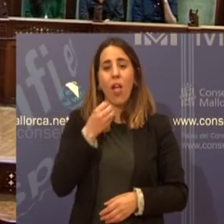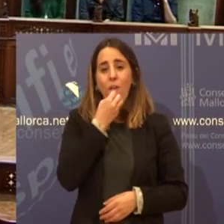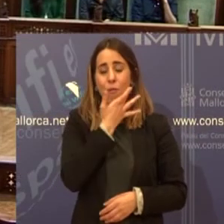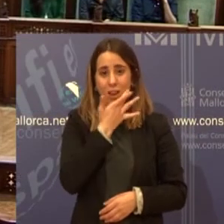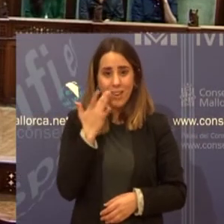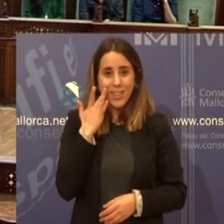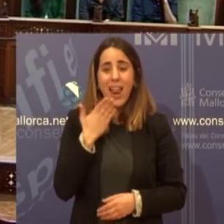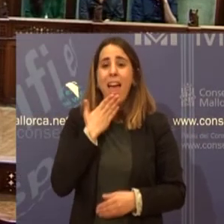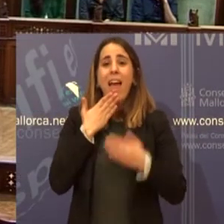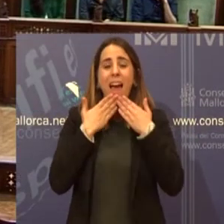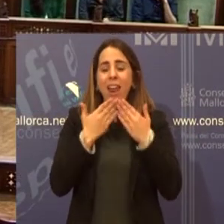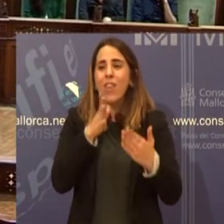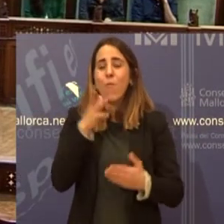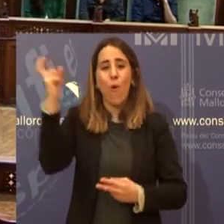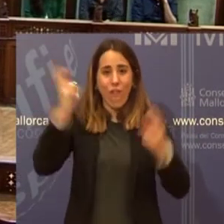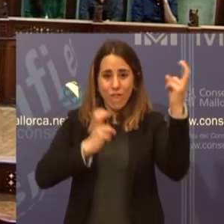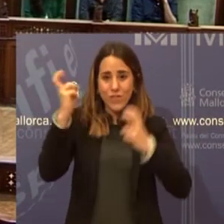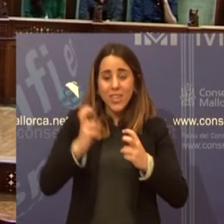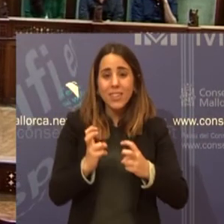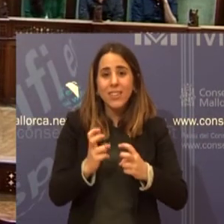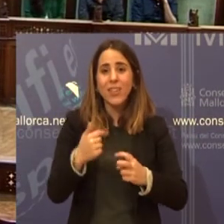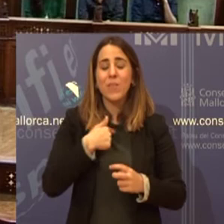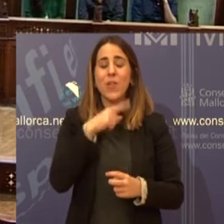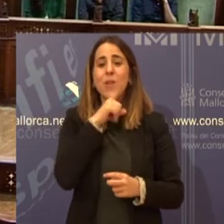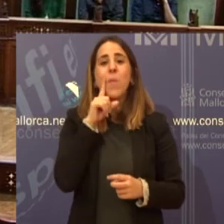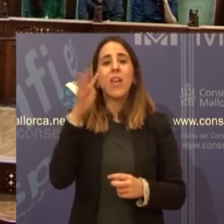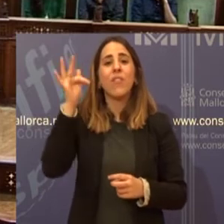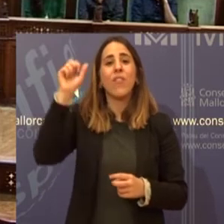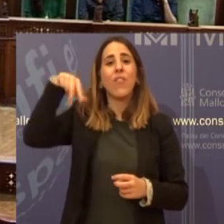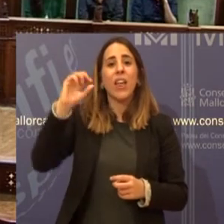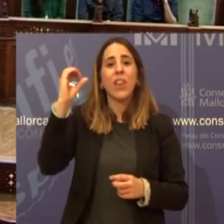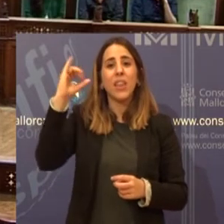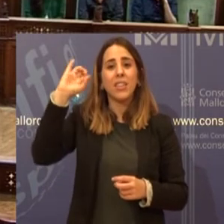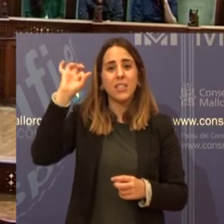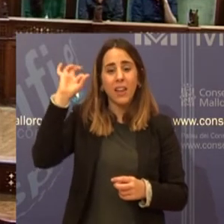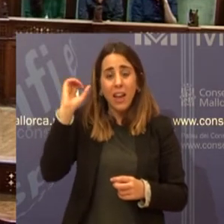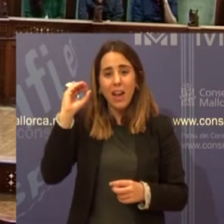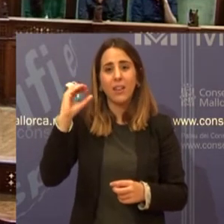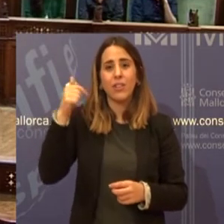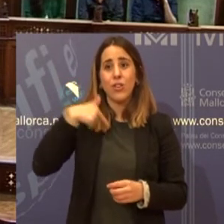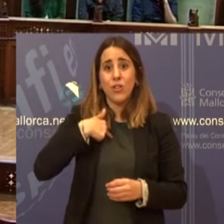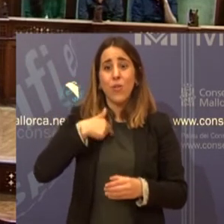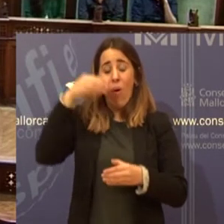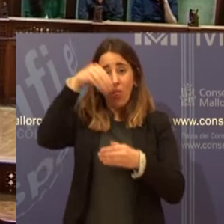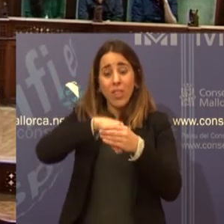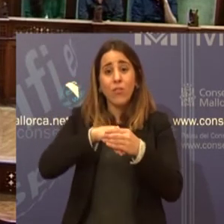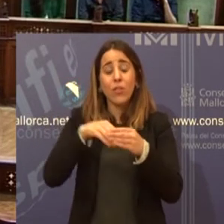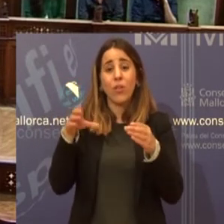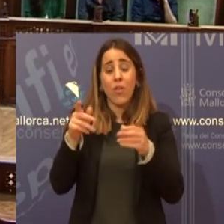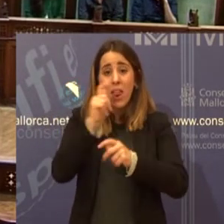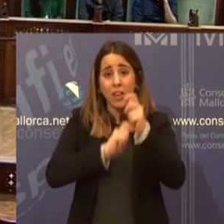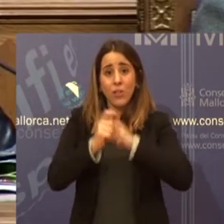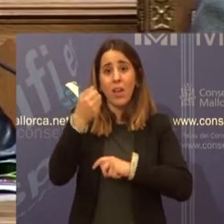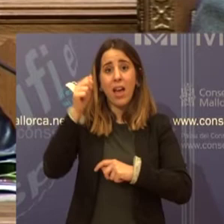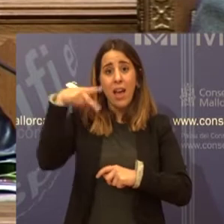Hola, buenas tardes. Gracias por vuestra asistencia. Como han dicho, mi nombre es Chisca Strain. Formo parte de la asociación